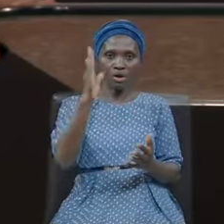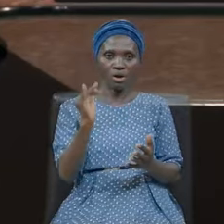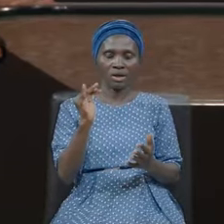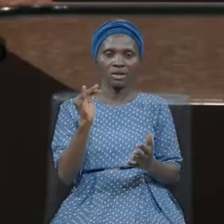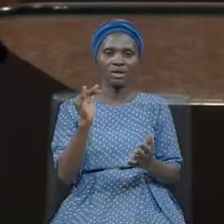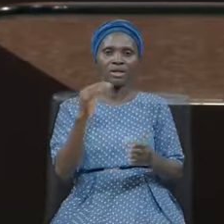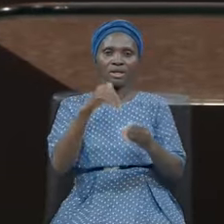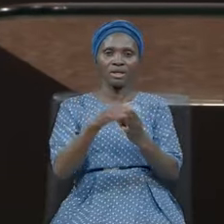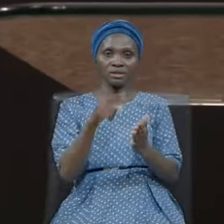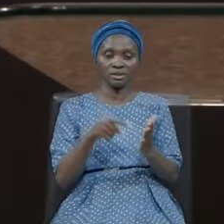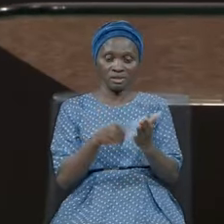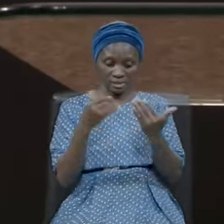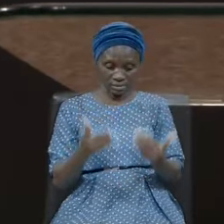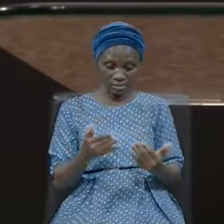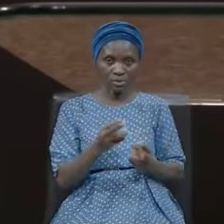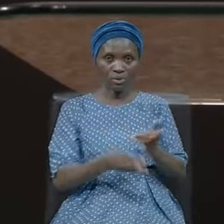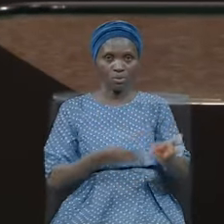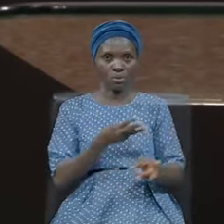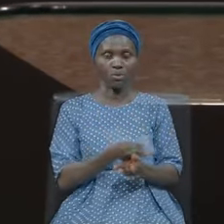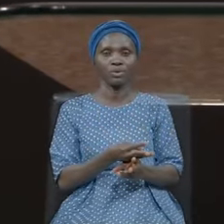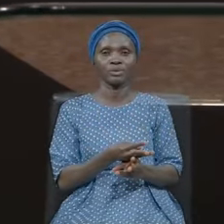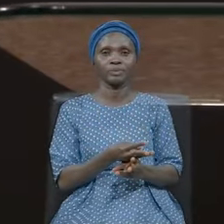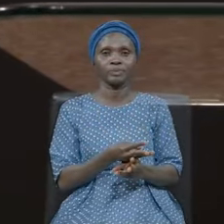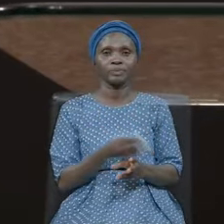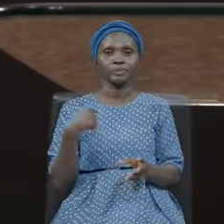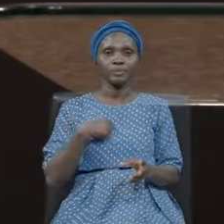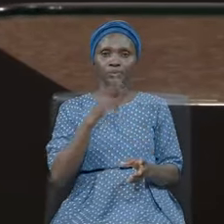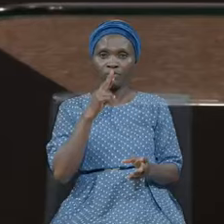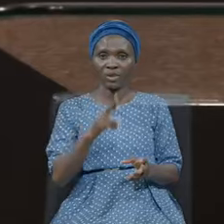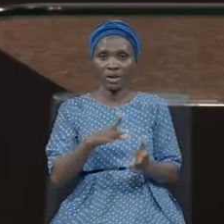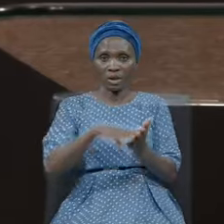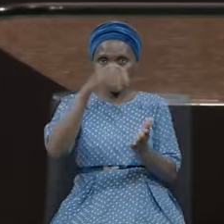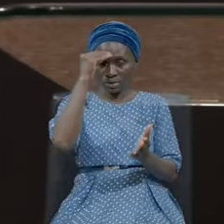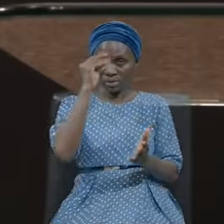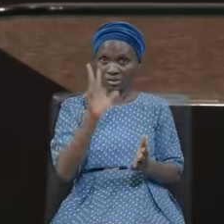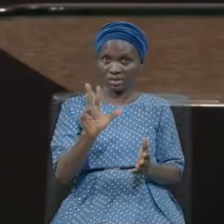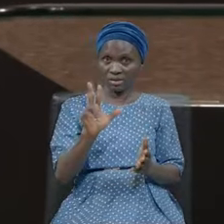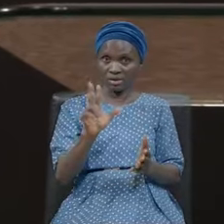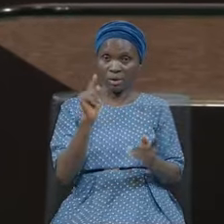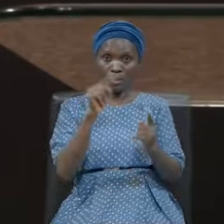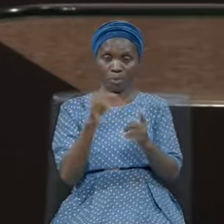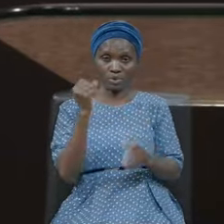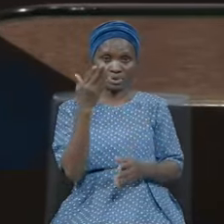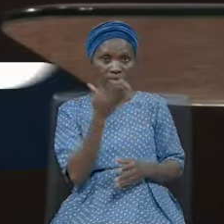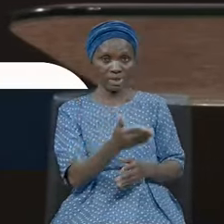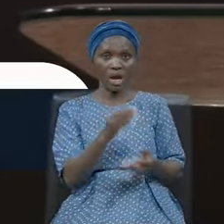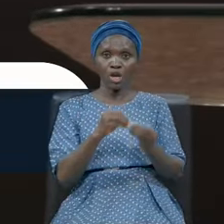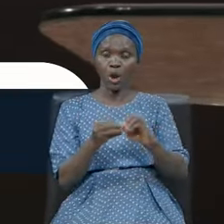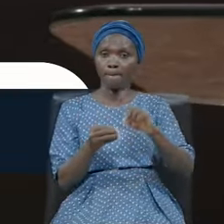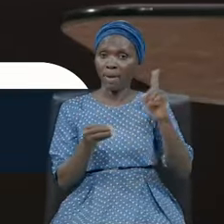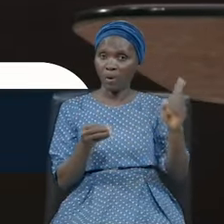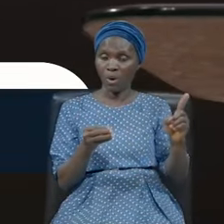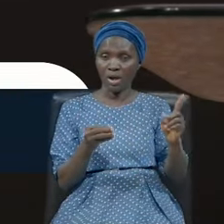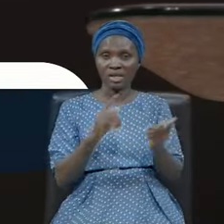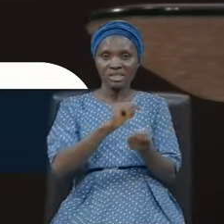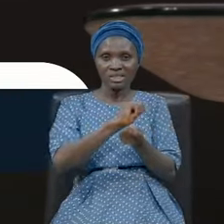le siècle présent. Nous allons voir trois sections ici. Numéro 1, nous allons voir